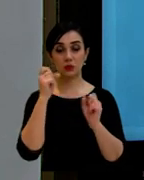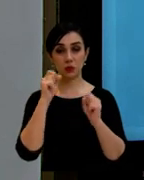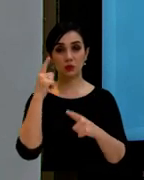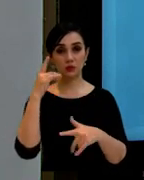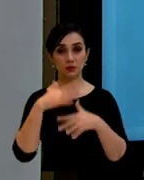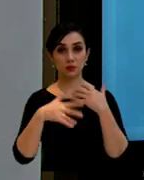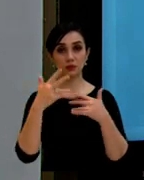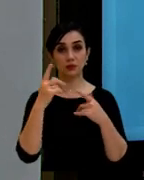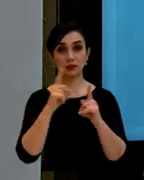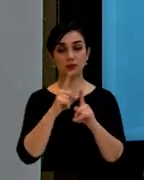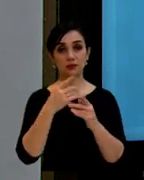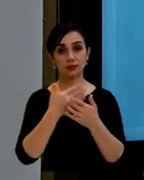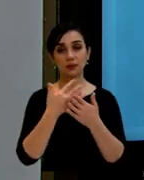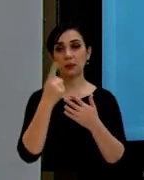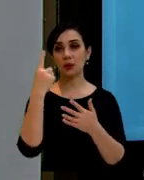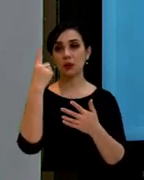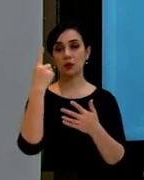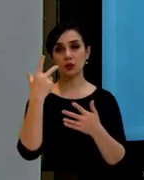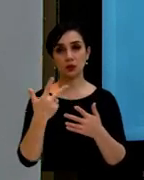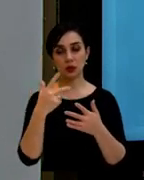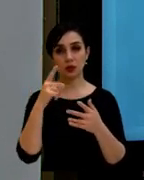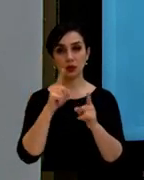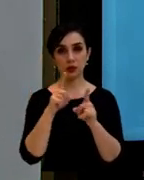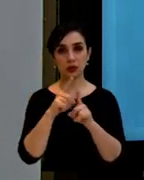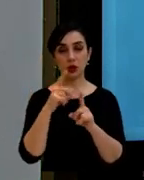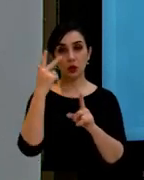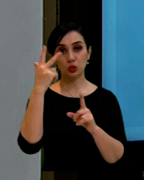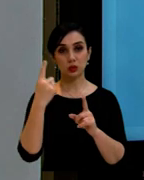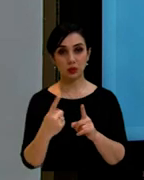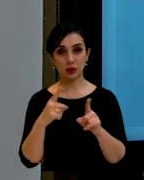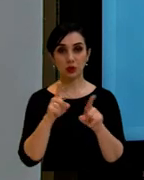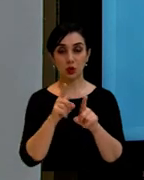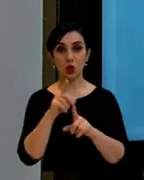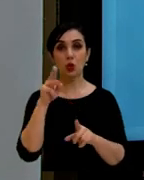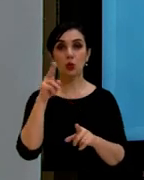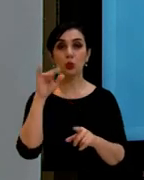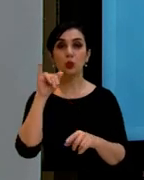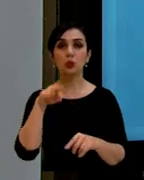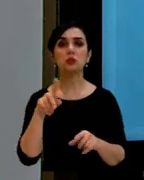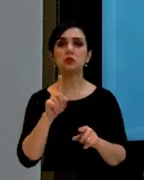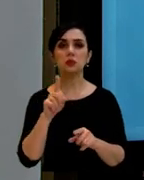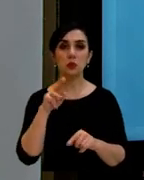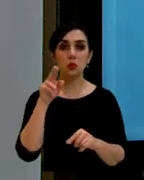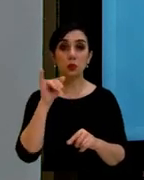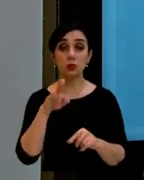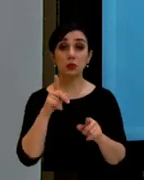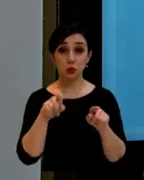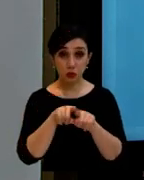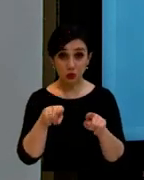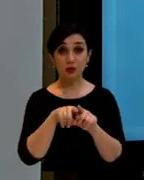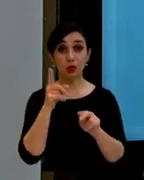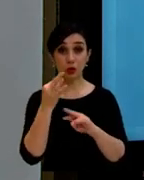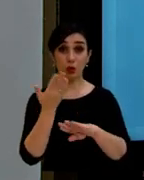1 deyiladi izohli lug'atimizda. Putchi. Put ham eski so'zlarimizdan, eskirgan so'zlarimizdan u